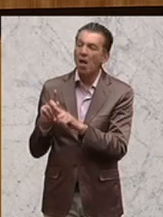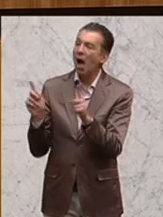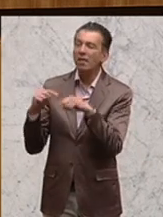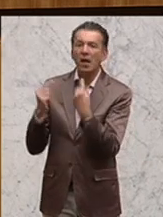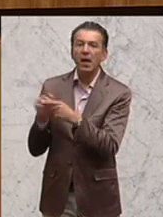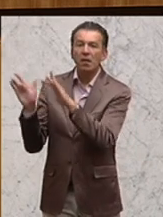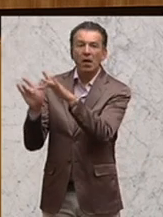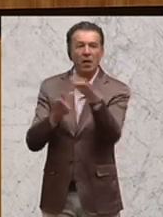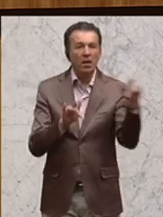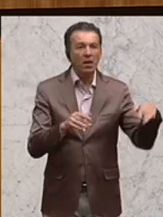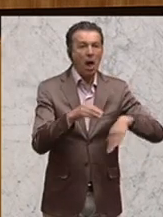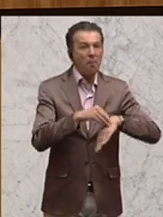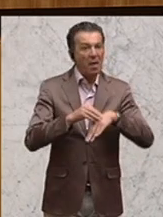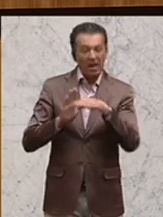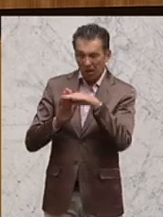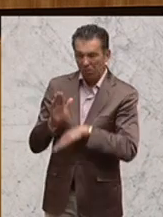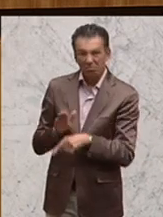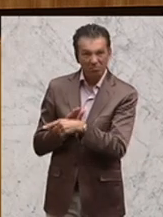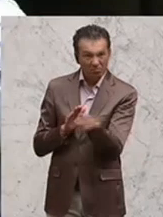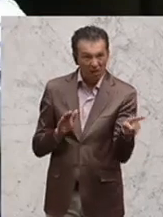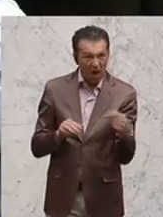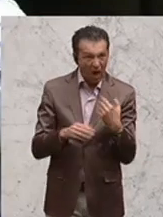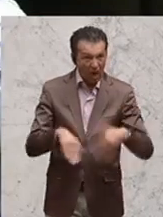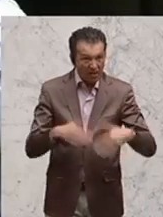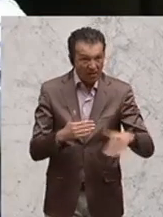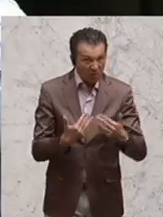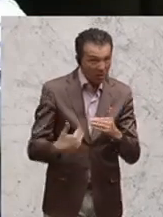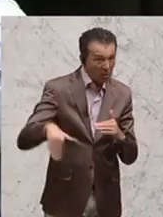ist, ein Melderegister, das befeuert Arbeitslosigkeit.